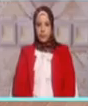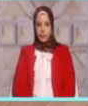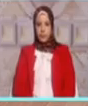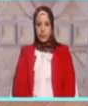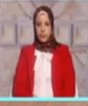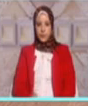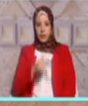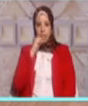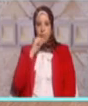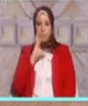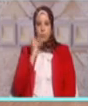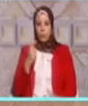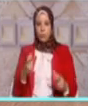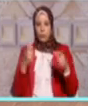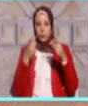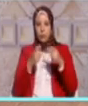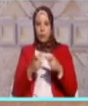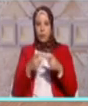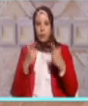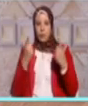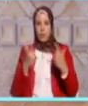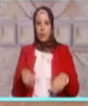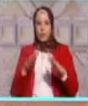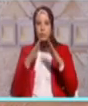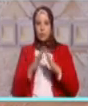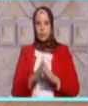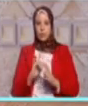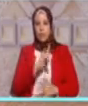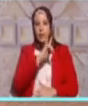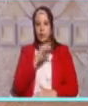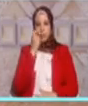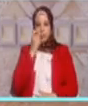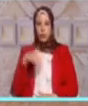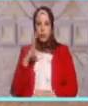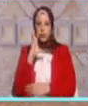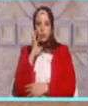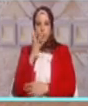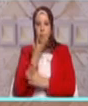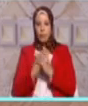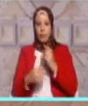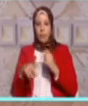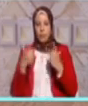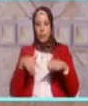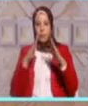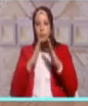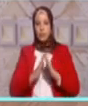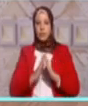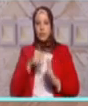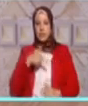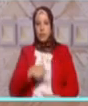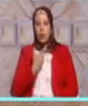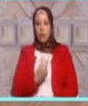كلمة لمؤتمر المصريين في الخارج، لهذا المؤتمر المهم اللي بيضم مصريين من حوالي 56